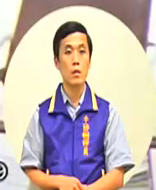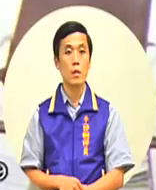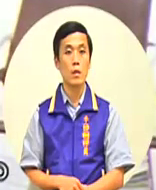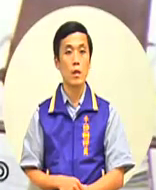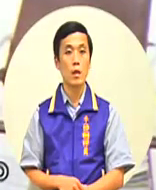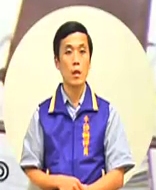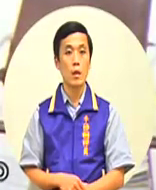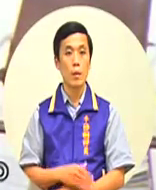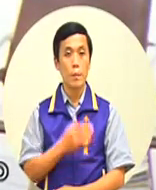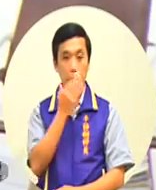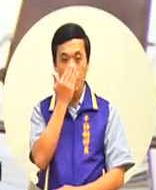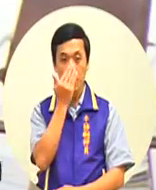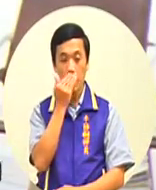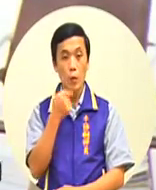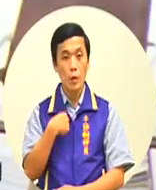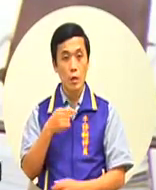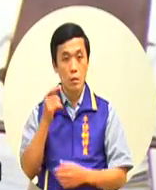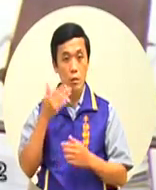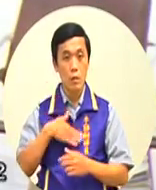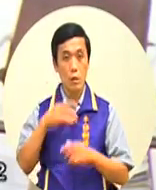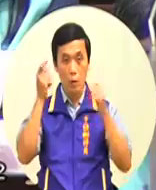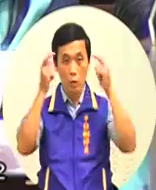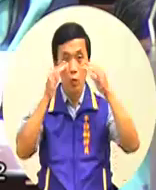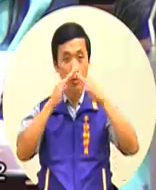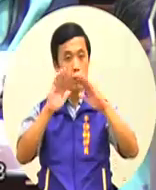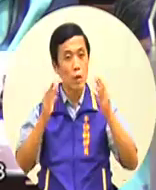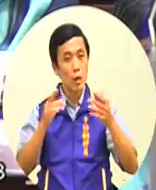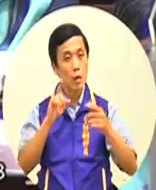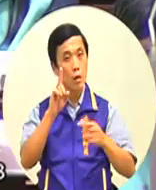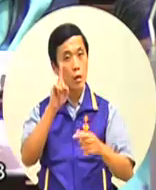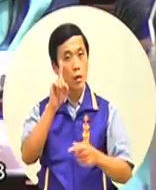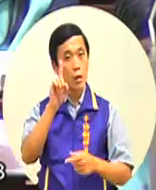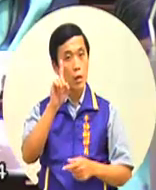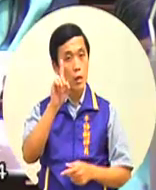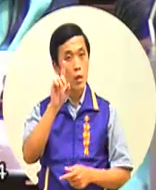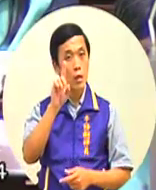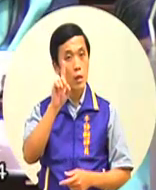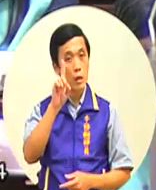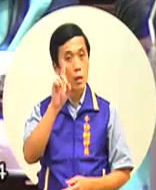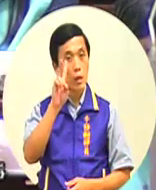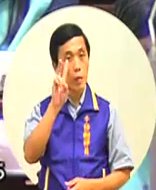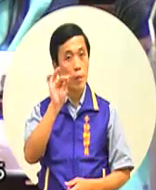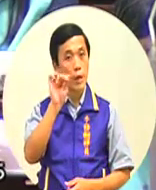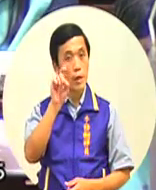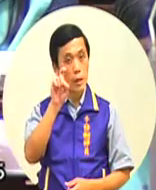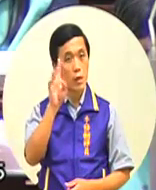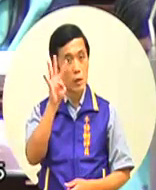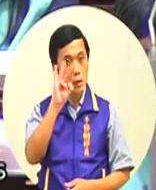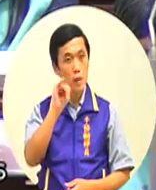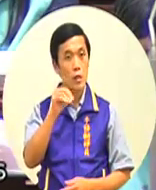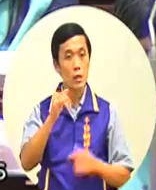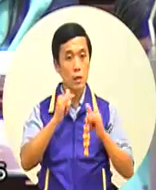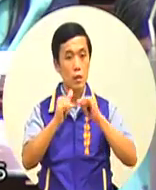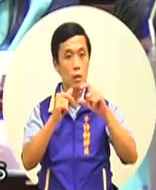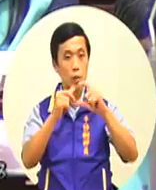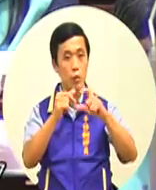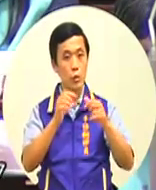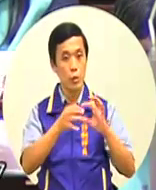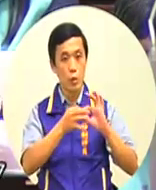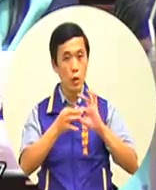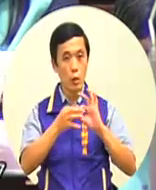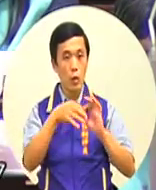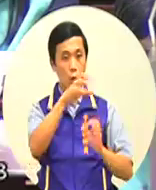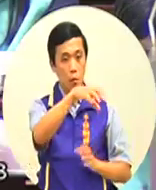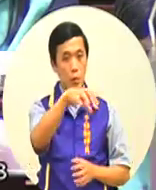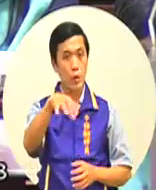不敢不敢。我们现在高雄市大概有212个这一类的社区关怀照顾据点的这个部分，那我们要达